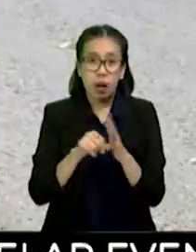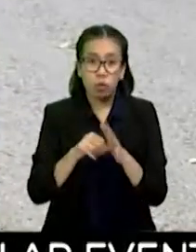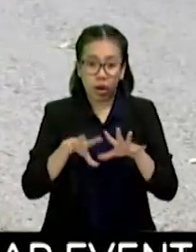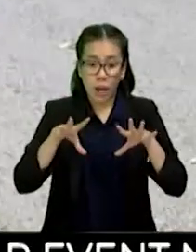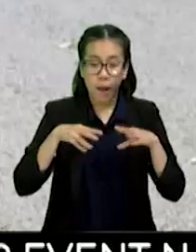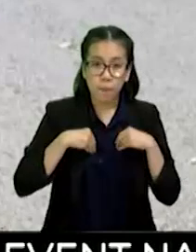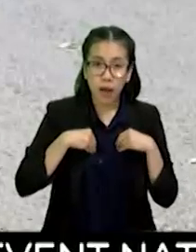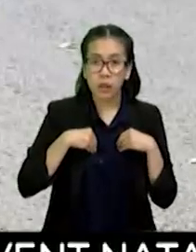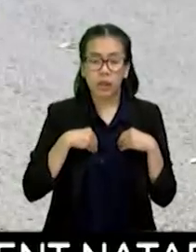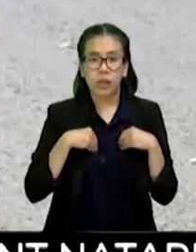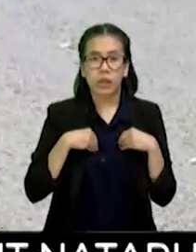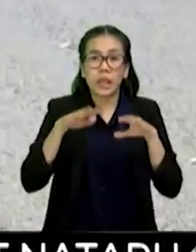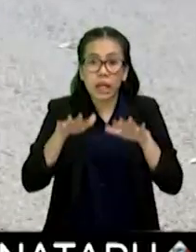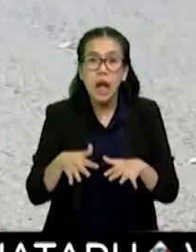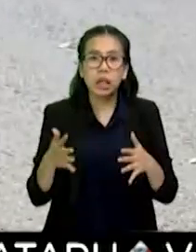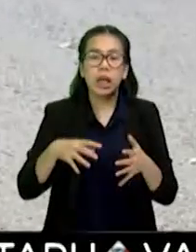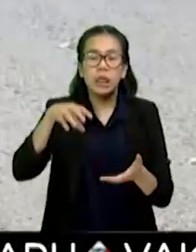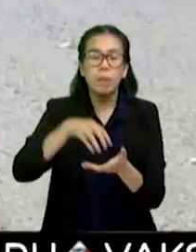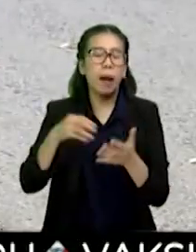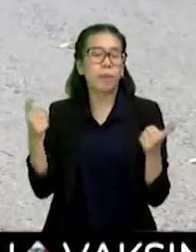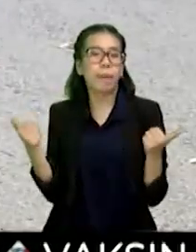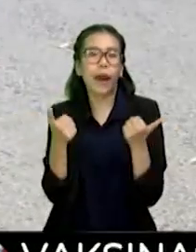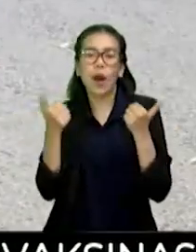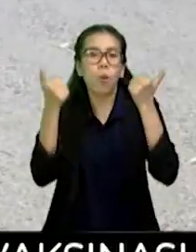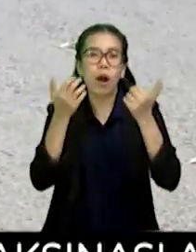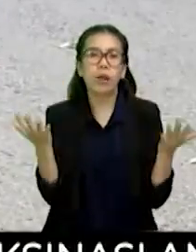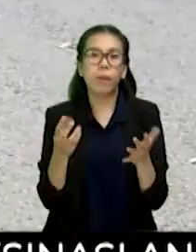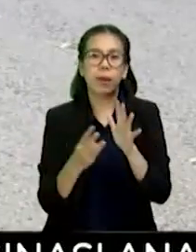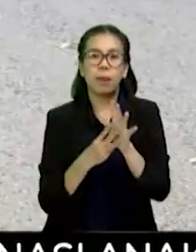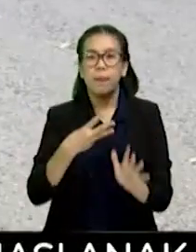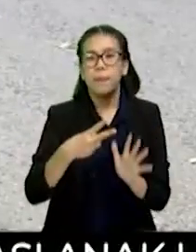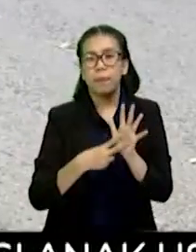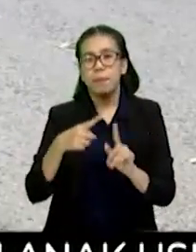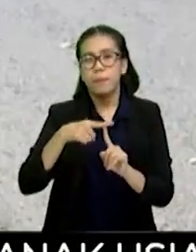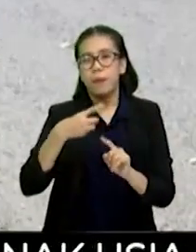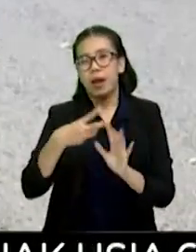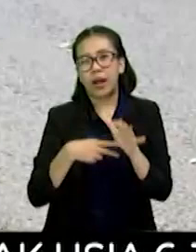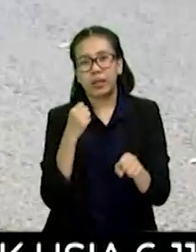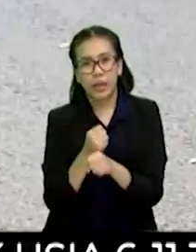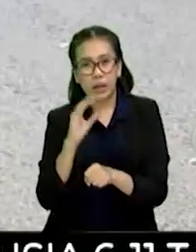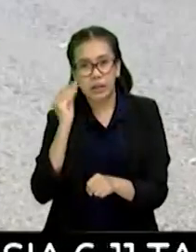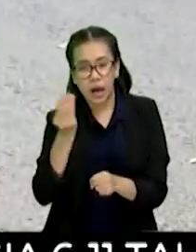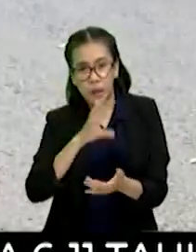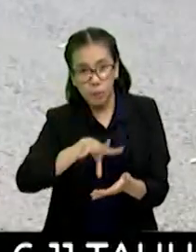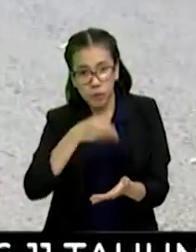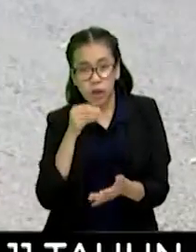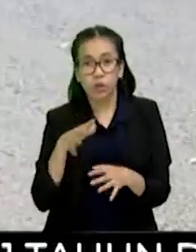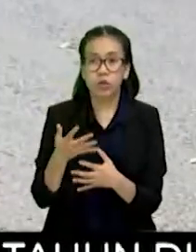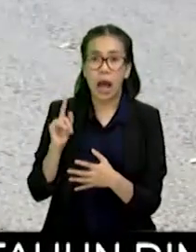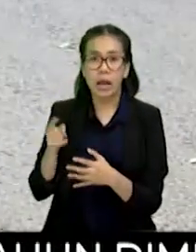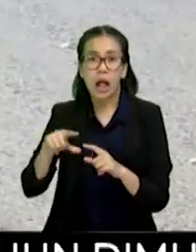salah satu kawasan elit di ibukota yaitu di Menteng Jakarta Pusat temuan data ini juga didukung oleh lembaga